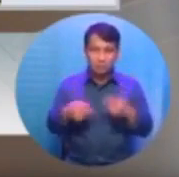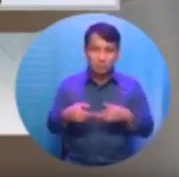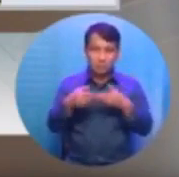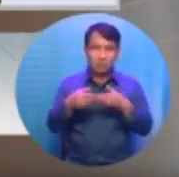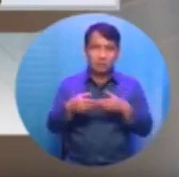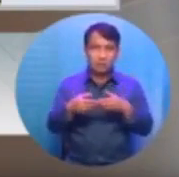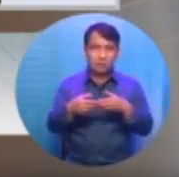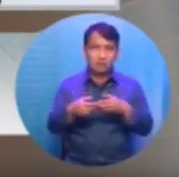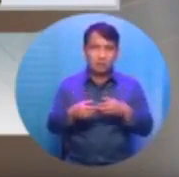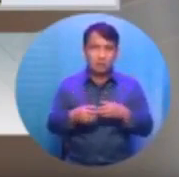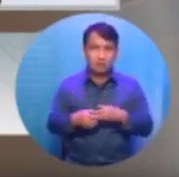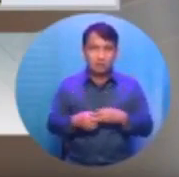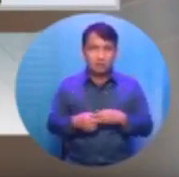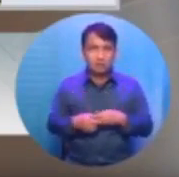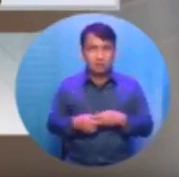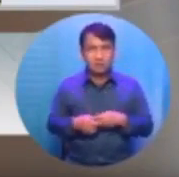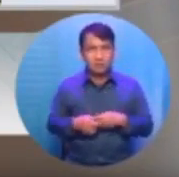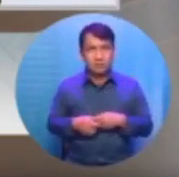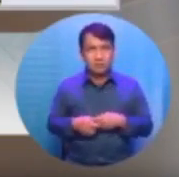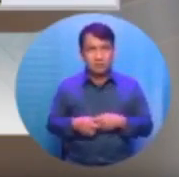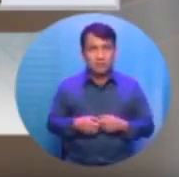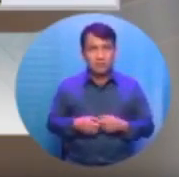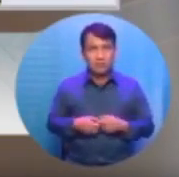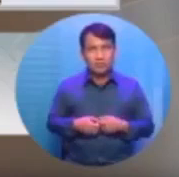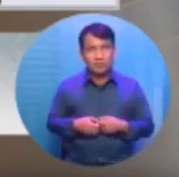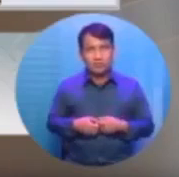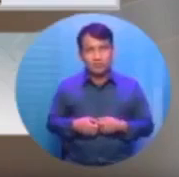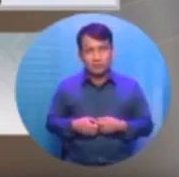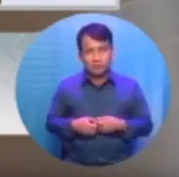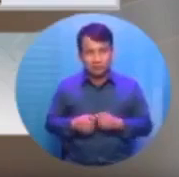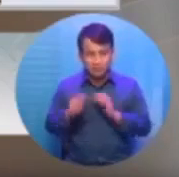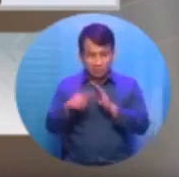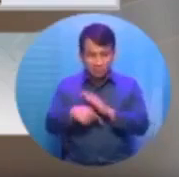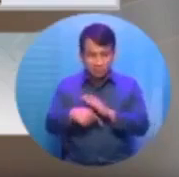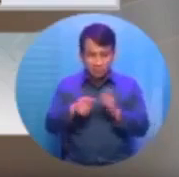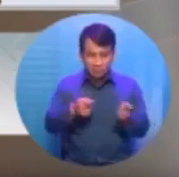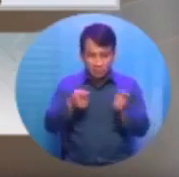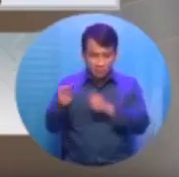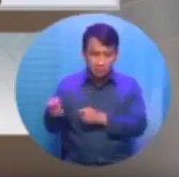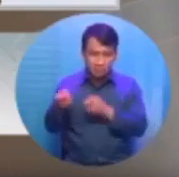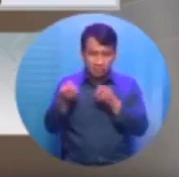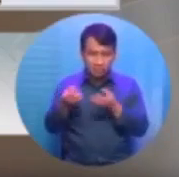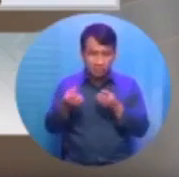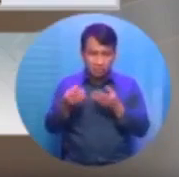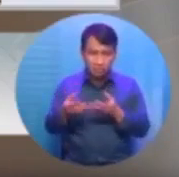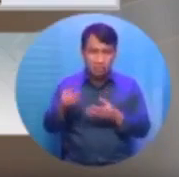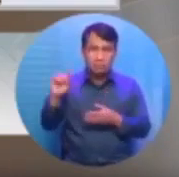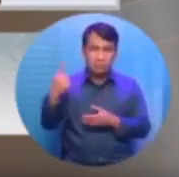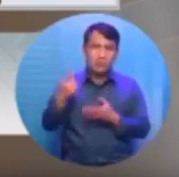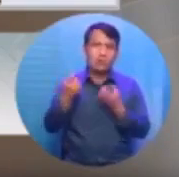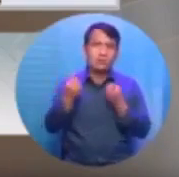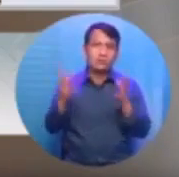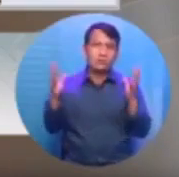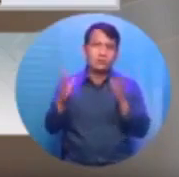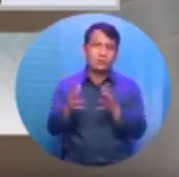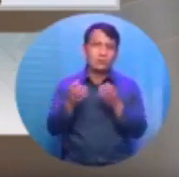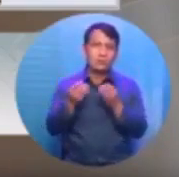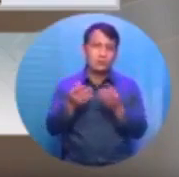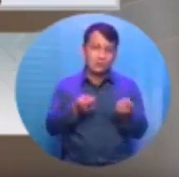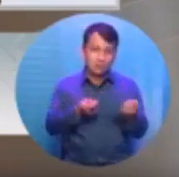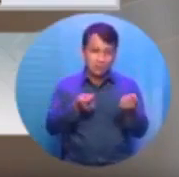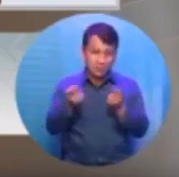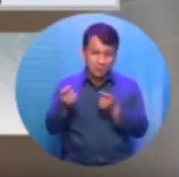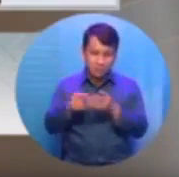ko. 4 kantos? Ngayon, nung lumipat, oh, lakas noon! Oh. Nung lumipat po kami, dahil marami po kami nung una. Aha. Ngayon,